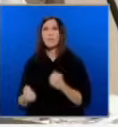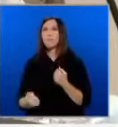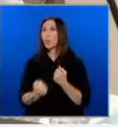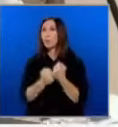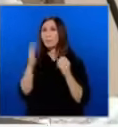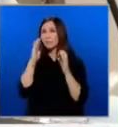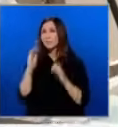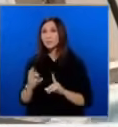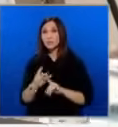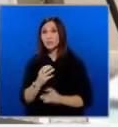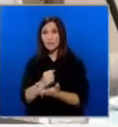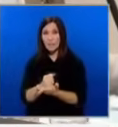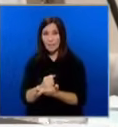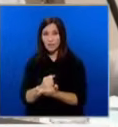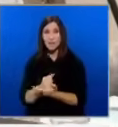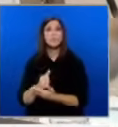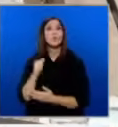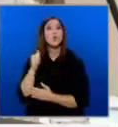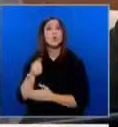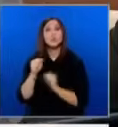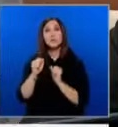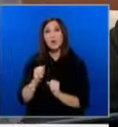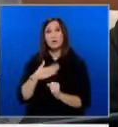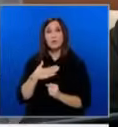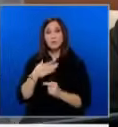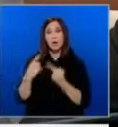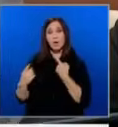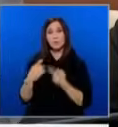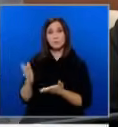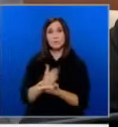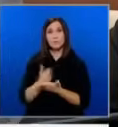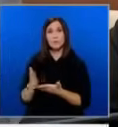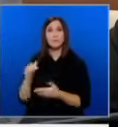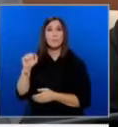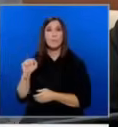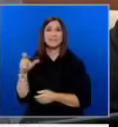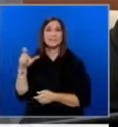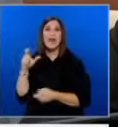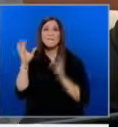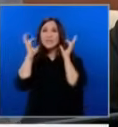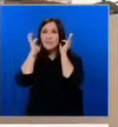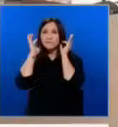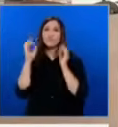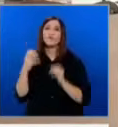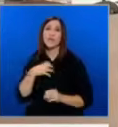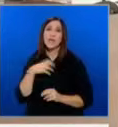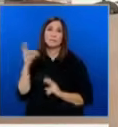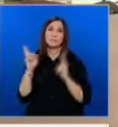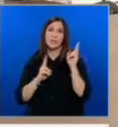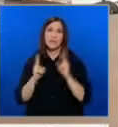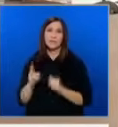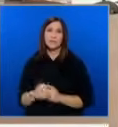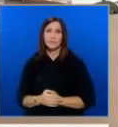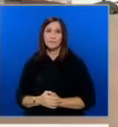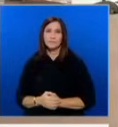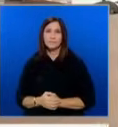дали ще подкрепят правителство с третия мандат. Утре се очаква да има разговори между партията на Слави Трифонов и ГЕРБ СДС.